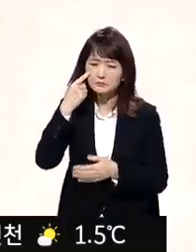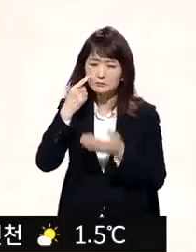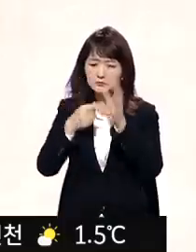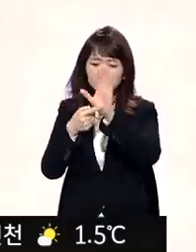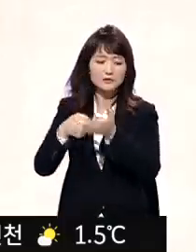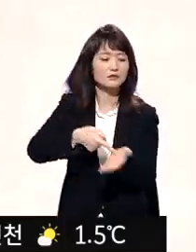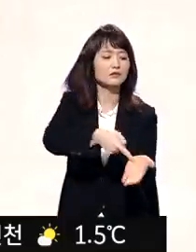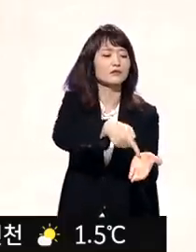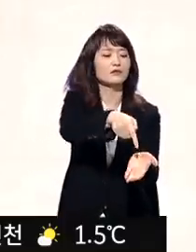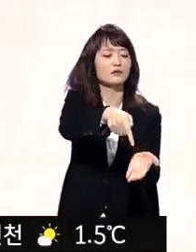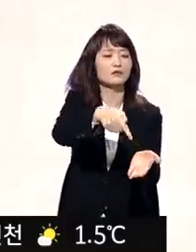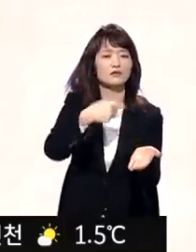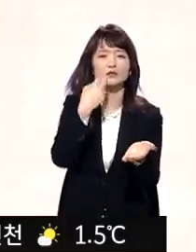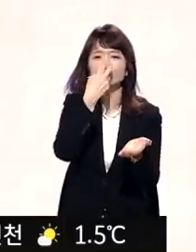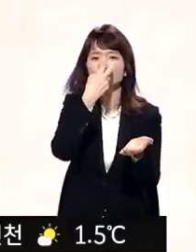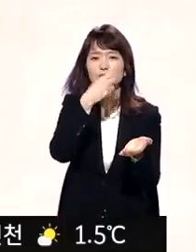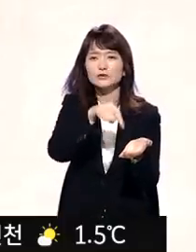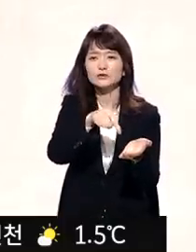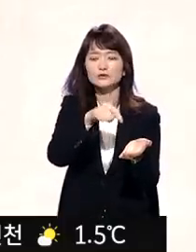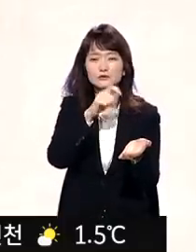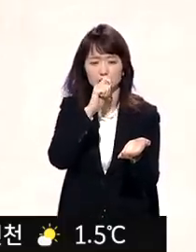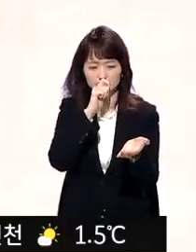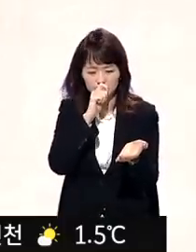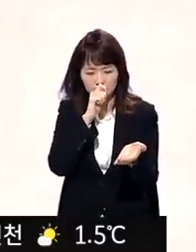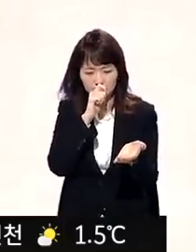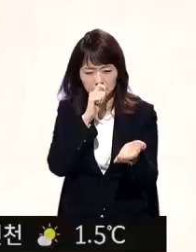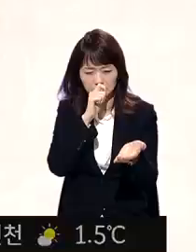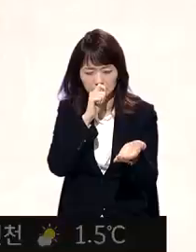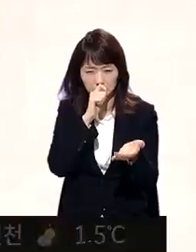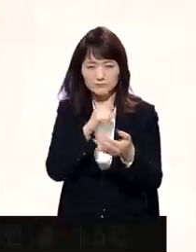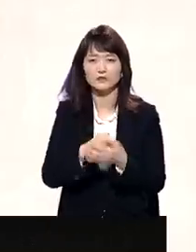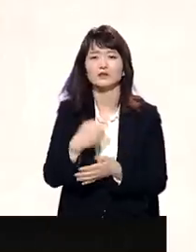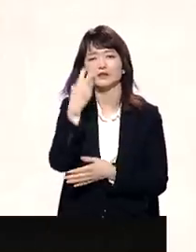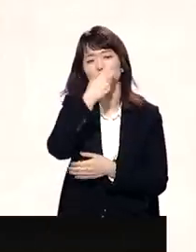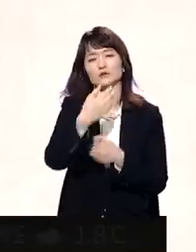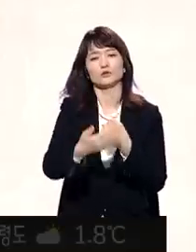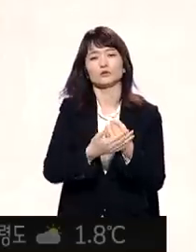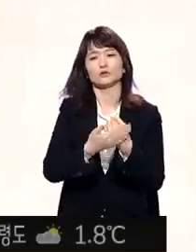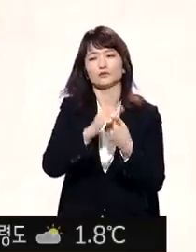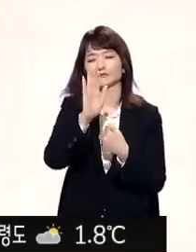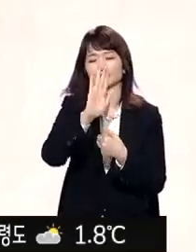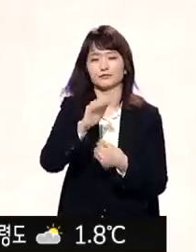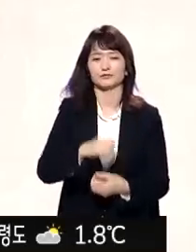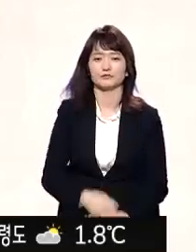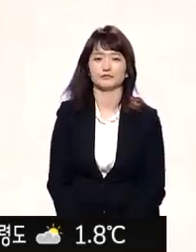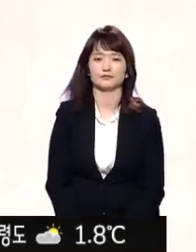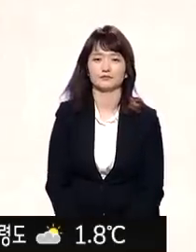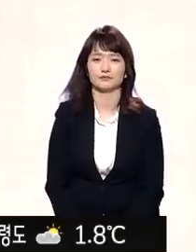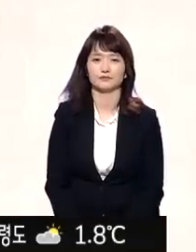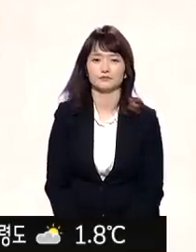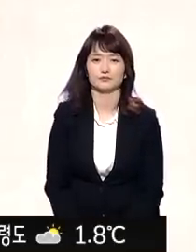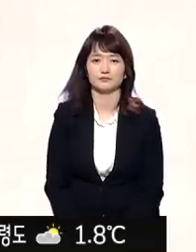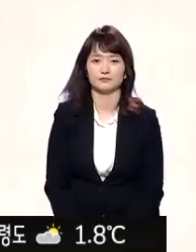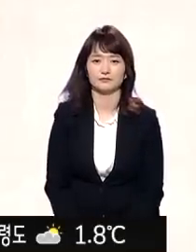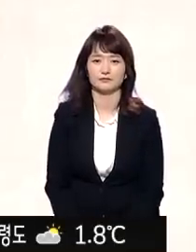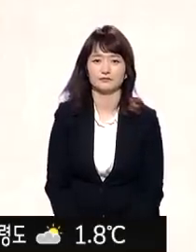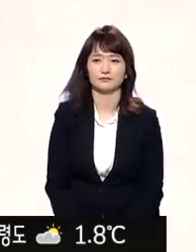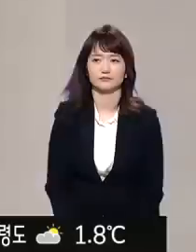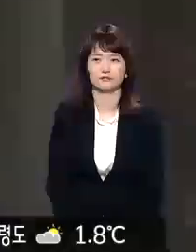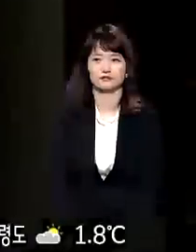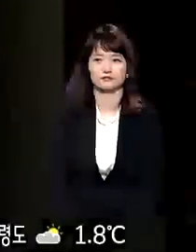불구하고 그때부터는 수사 단계에서 묵비권을 행사하면서 수사에 협조하지 않는 태도로 일관했습니다. 자,